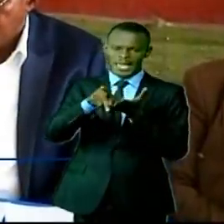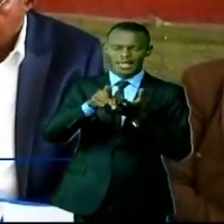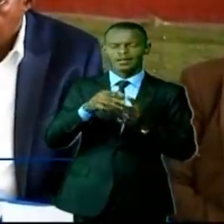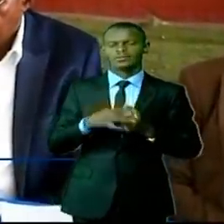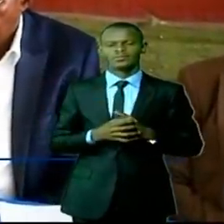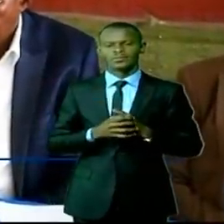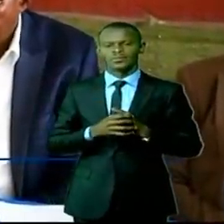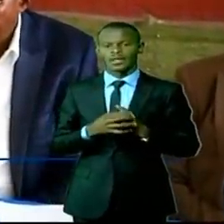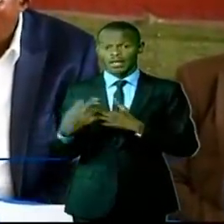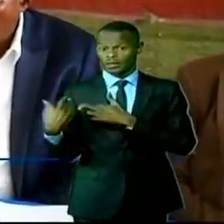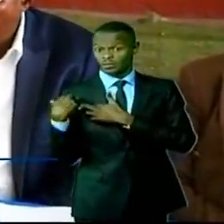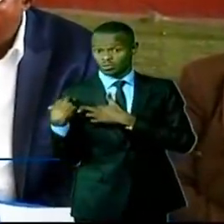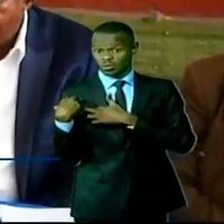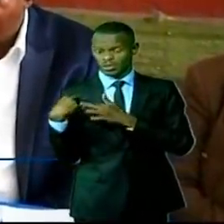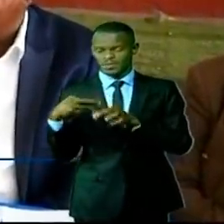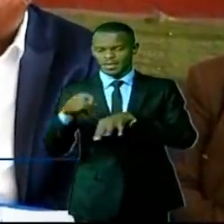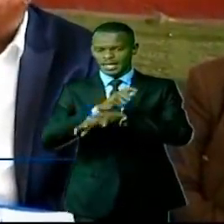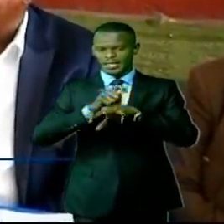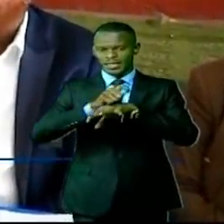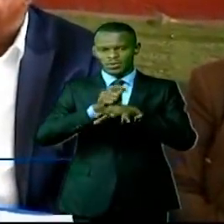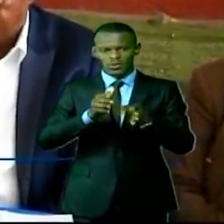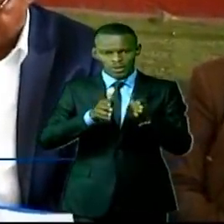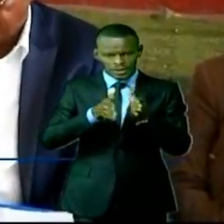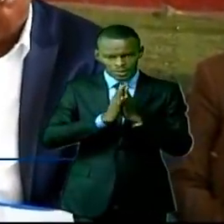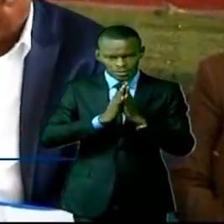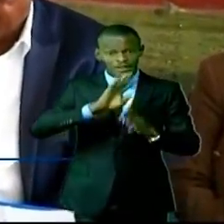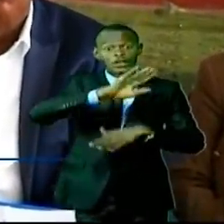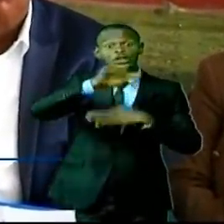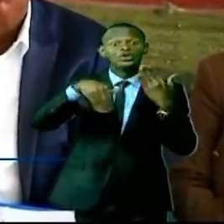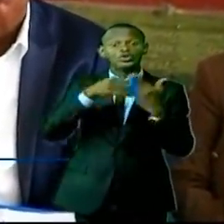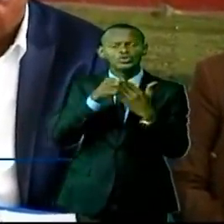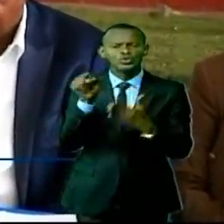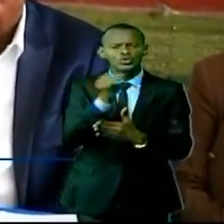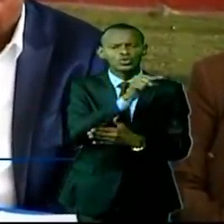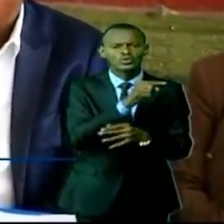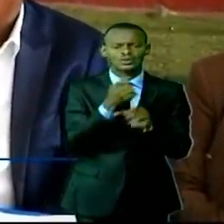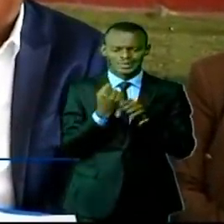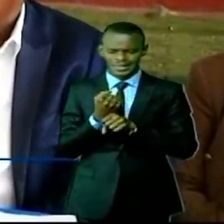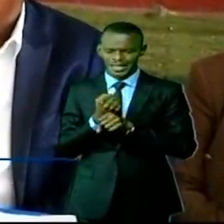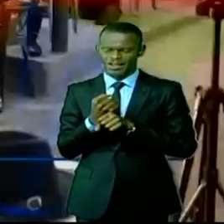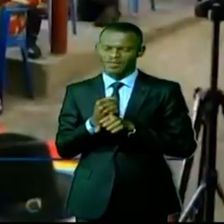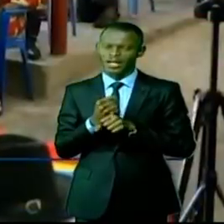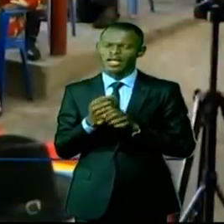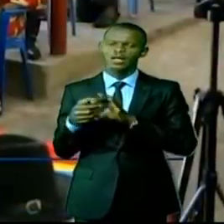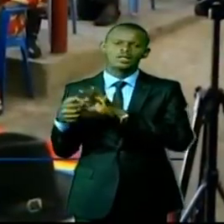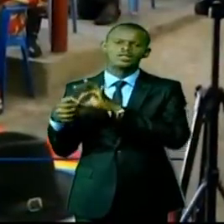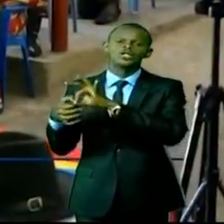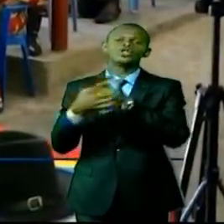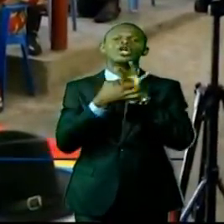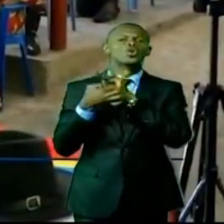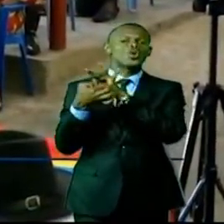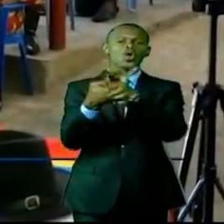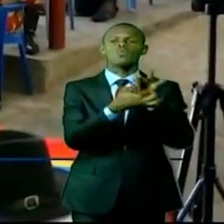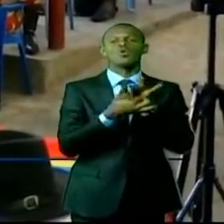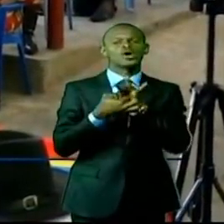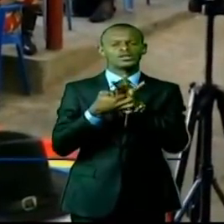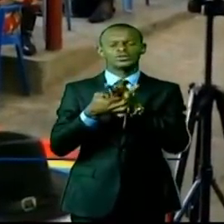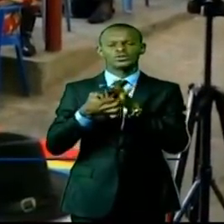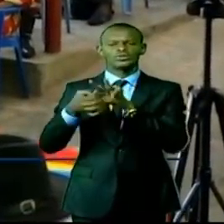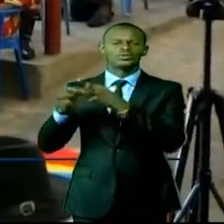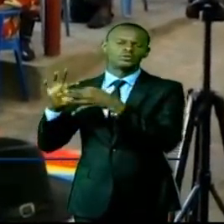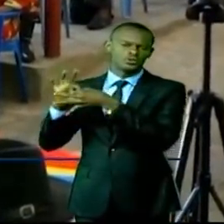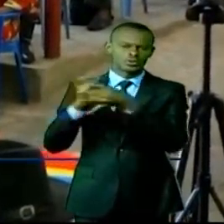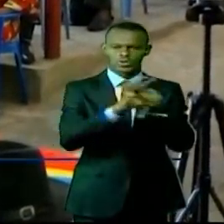du territoire les a invités au nom du gouverneur de province à travailler dans la franche collaboration et dans l'unité